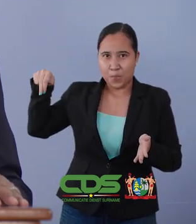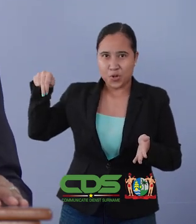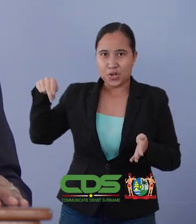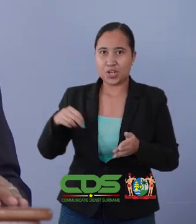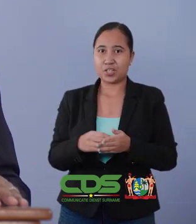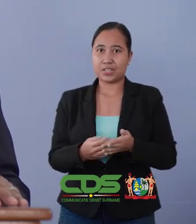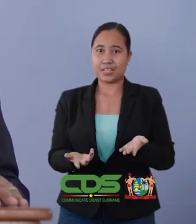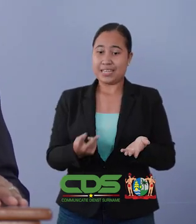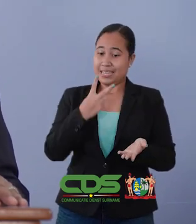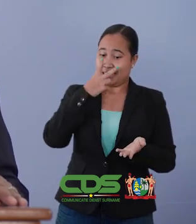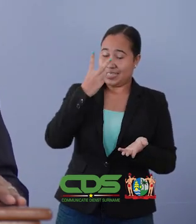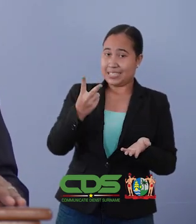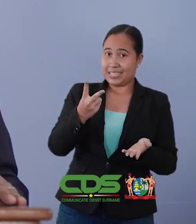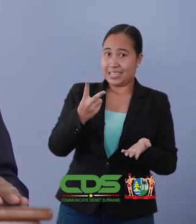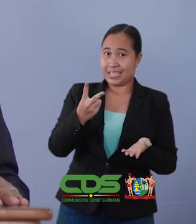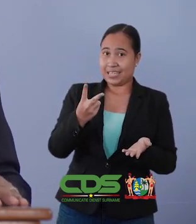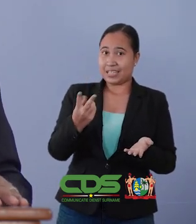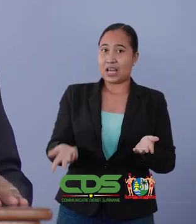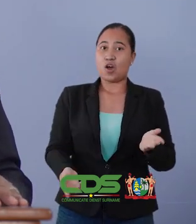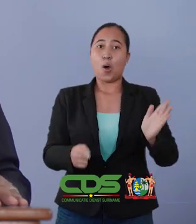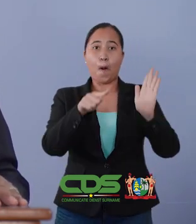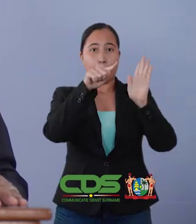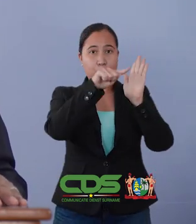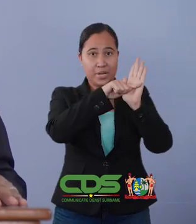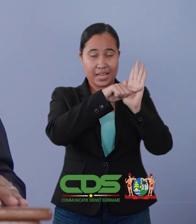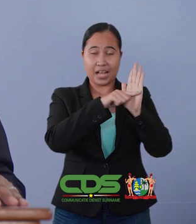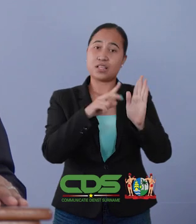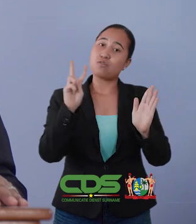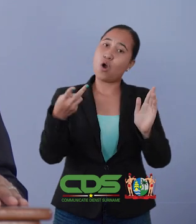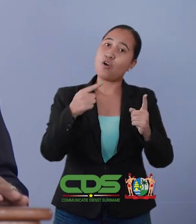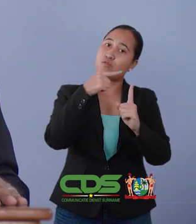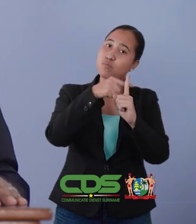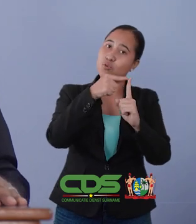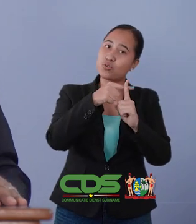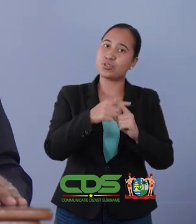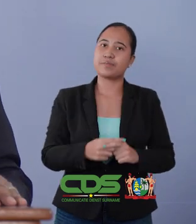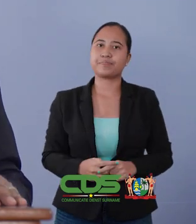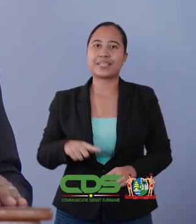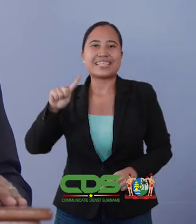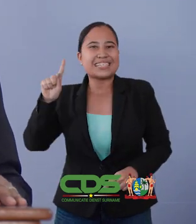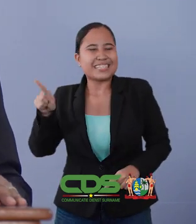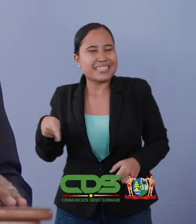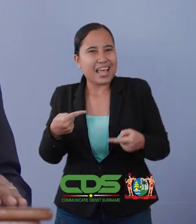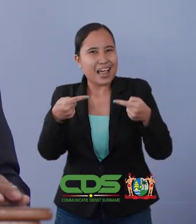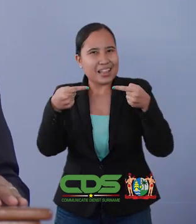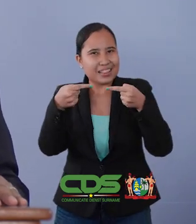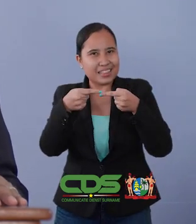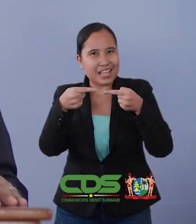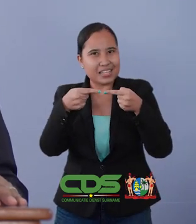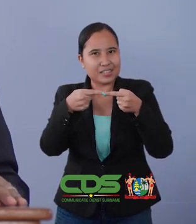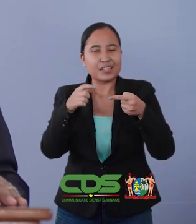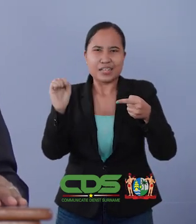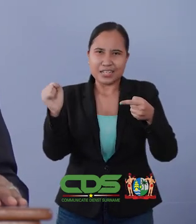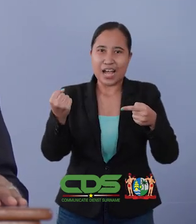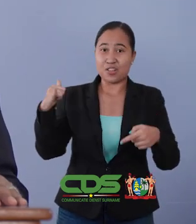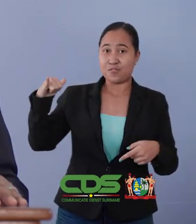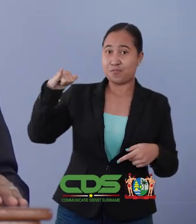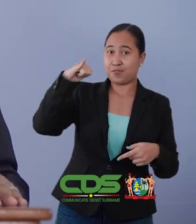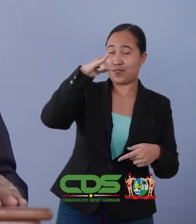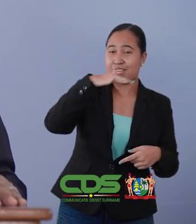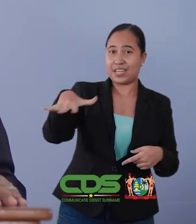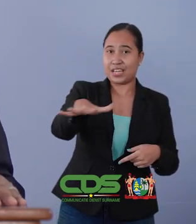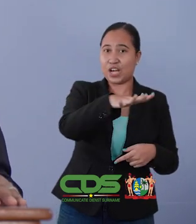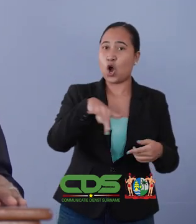de uitslag van een COVID-19-test hebben. Deze sneltesten kunnen eventueel op de luchthavens